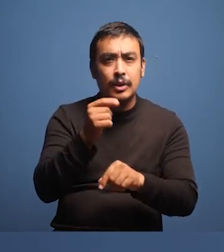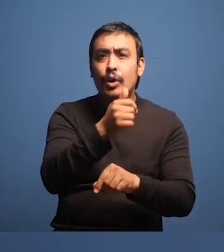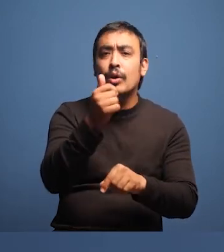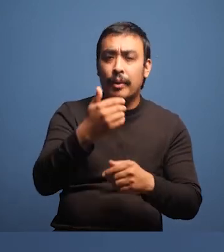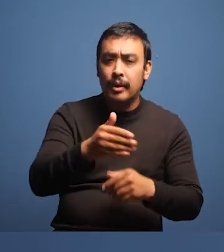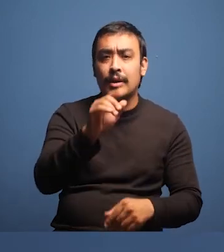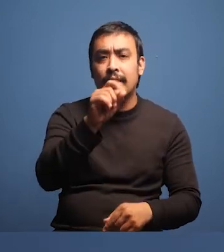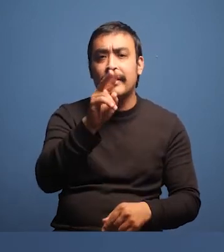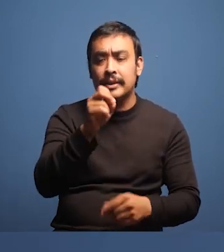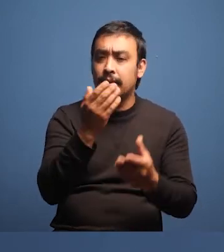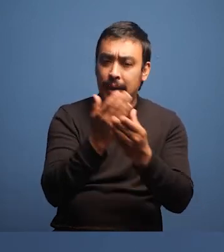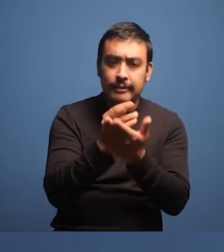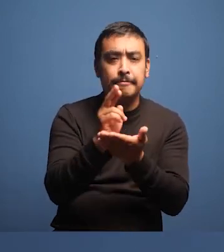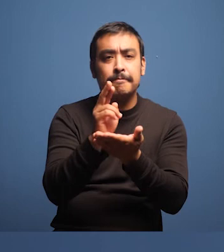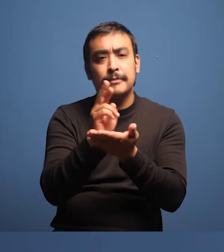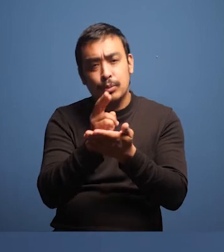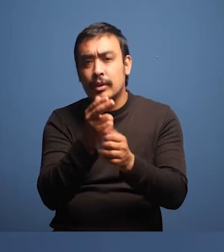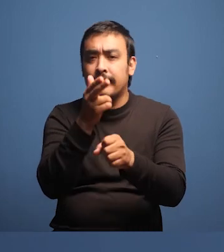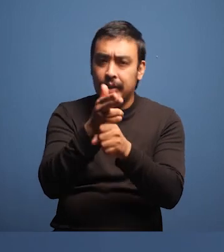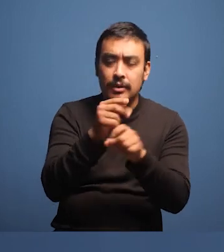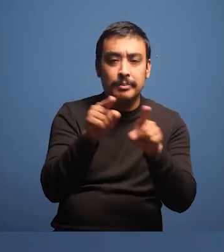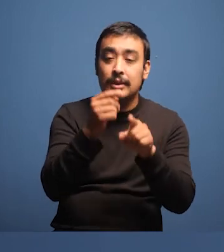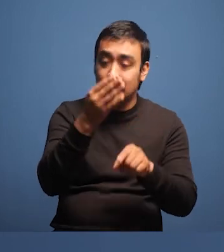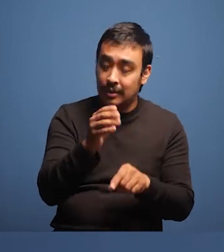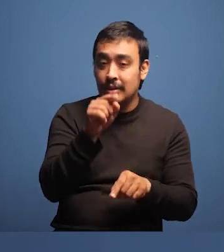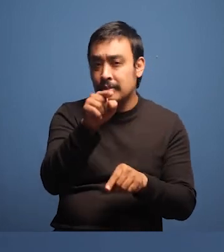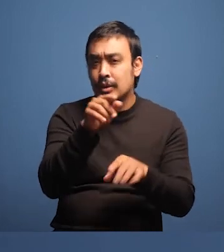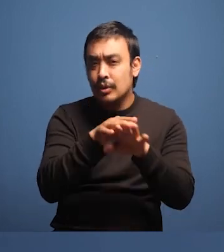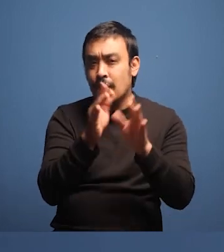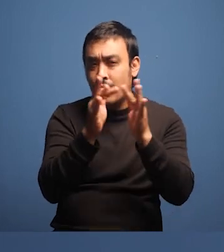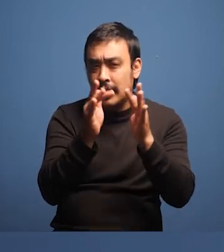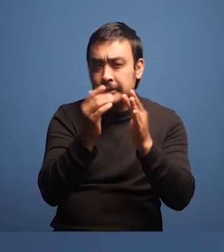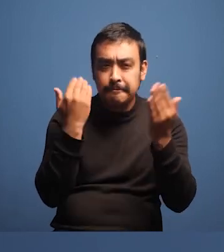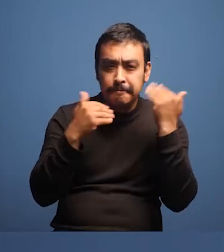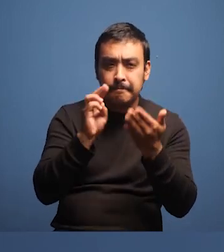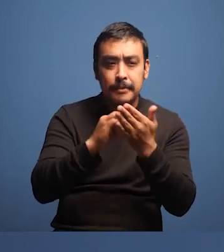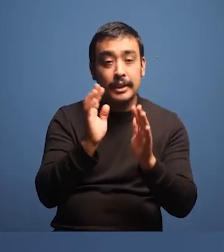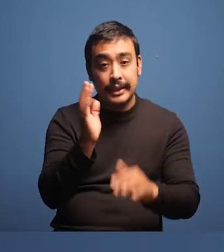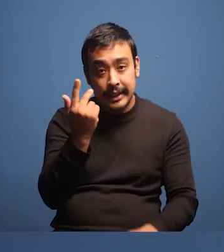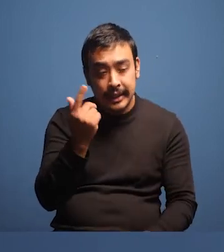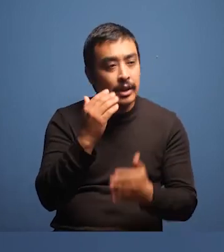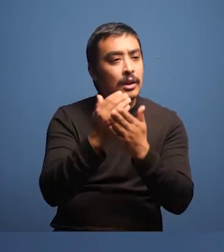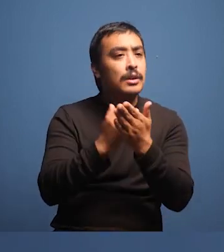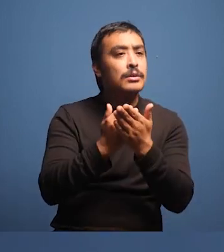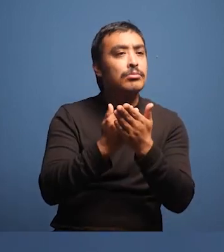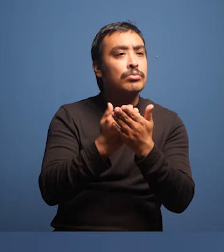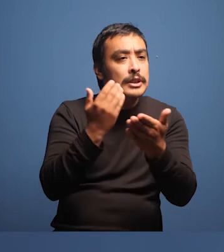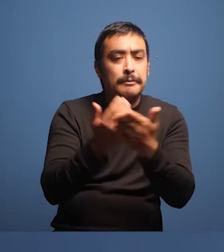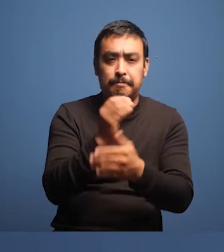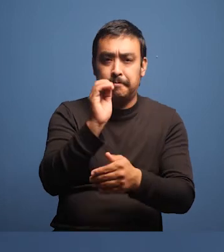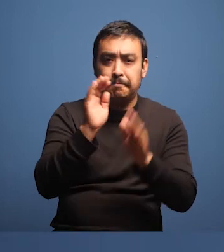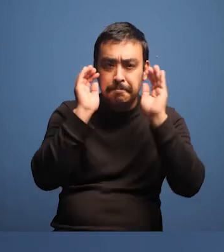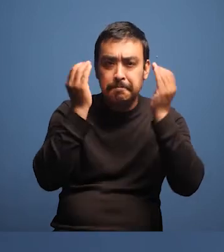र डकुमेन्ट्री भिडियोहरू चाहिँ लिएर आउने नै छौँ ताकि तपाईँहरू चाहिँ अनलाइन ह्यारेसमेन्ट भनेको के हो, कसरी चाहिँ त्यसबाट सेफ हुन सकिन्छ भनेर